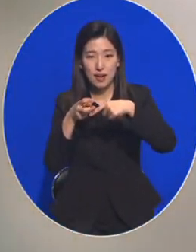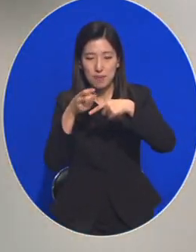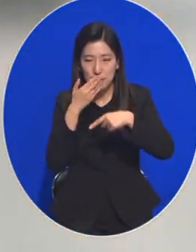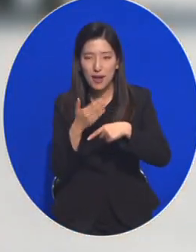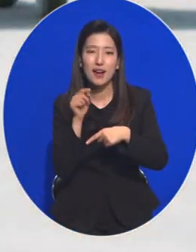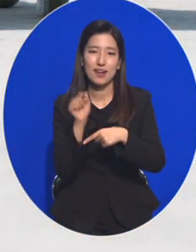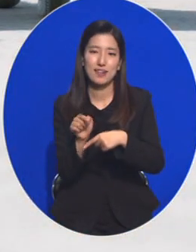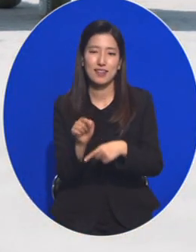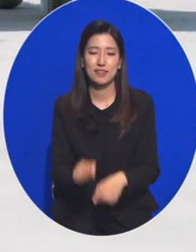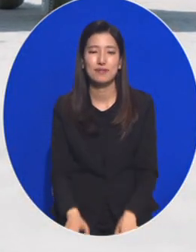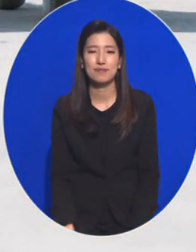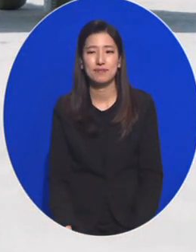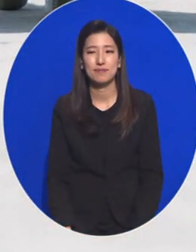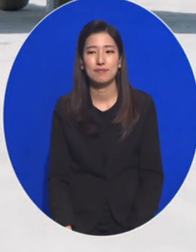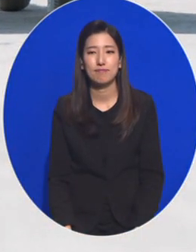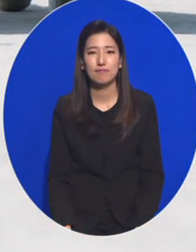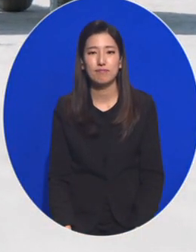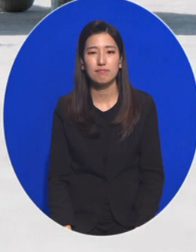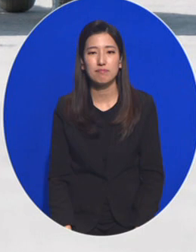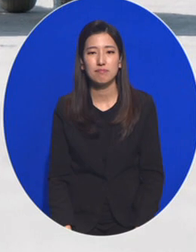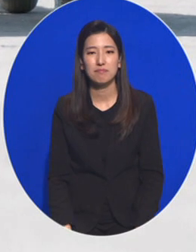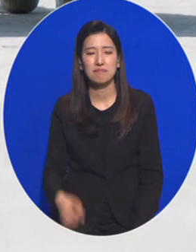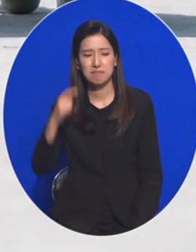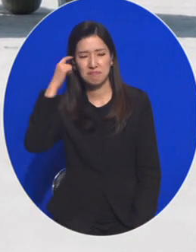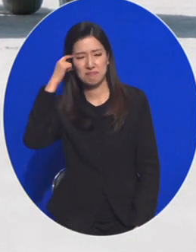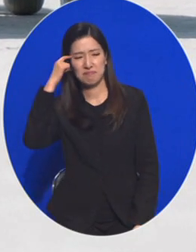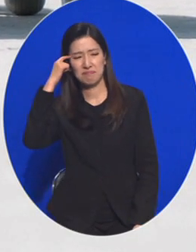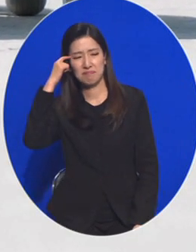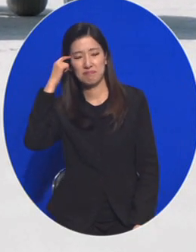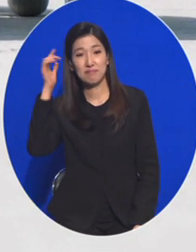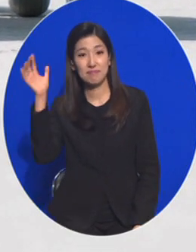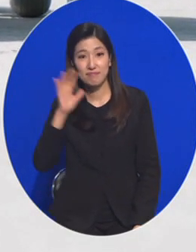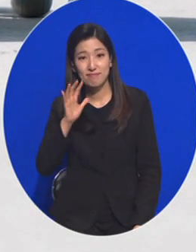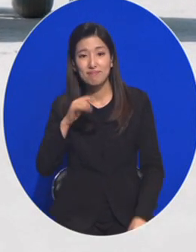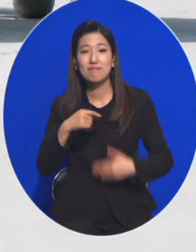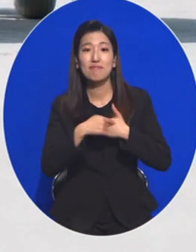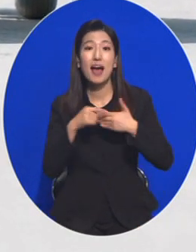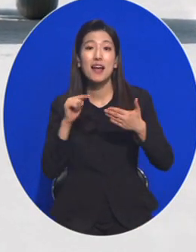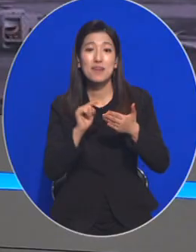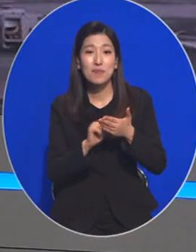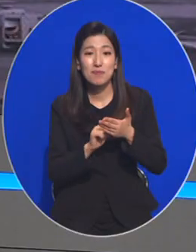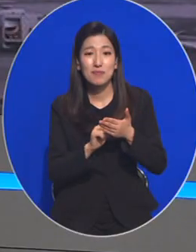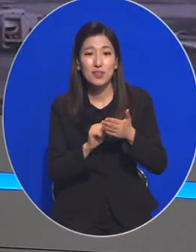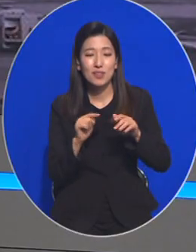사례인데요. 편견이란 우리 마음의 장벽도 낮춰야 하지 않을까요?